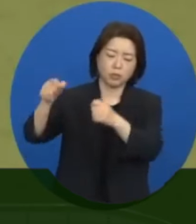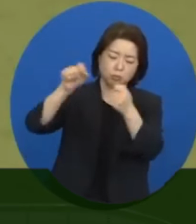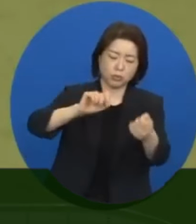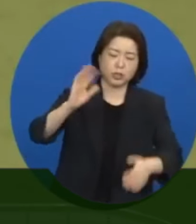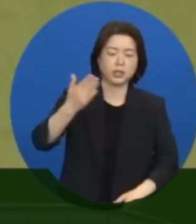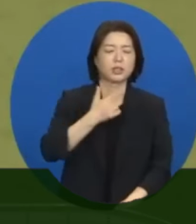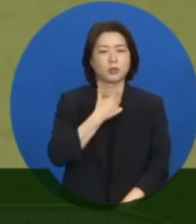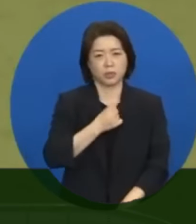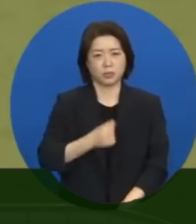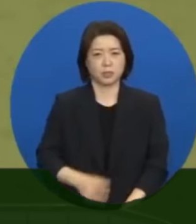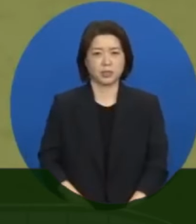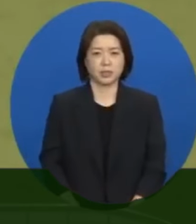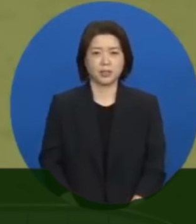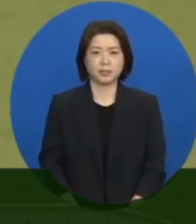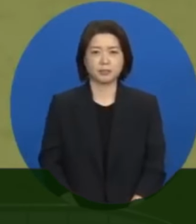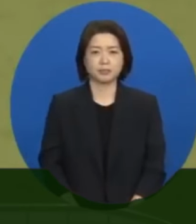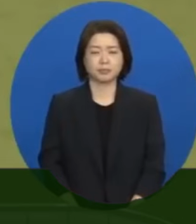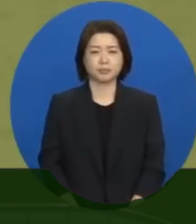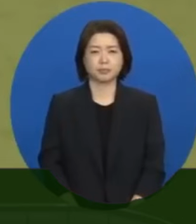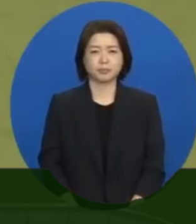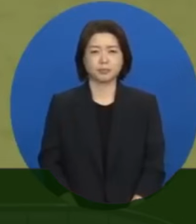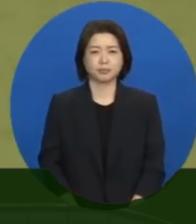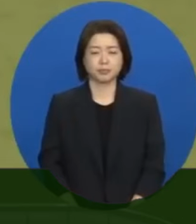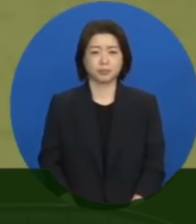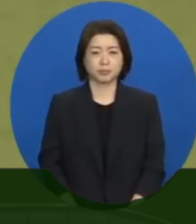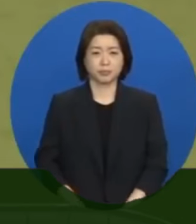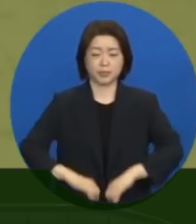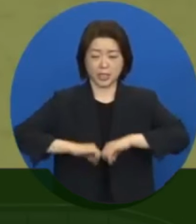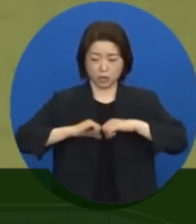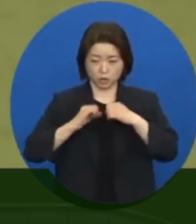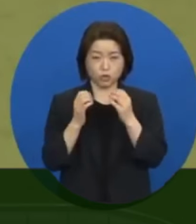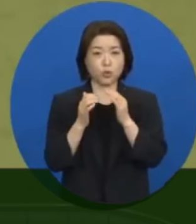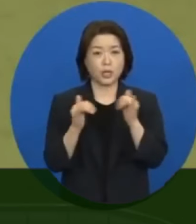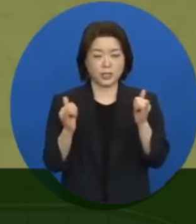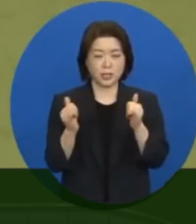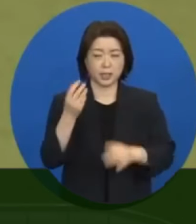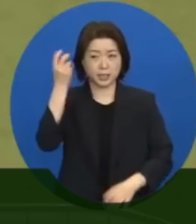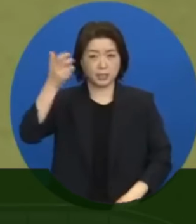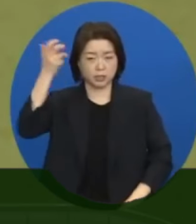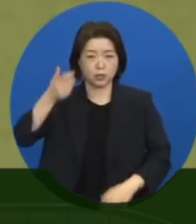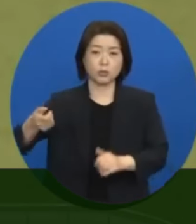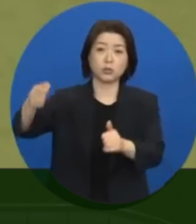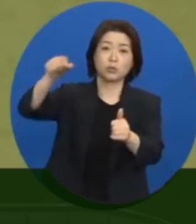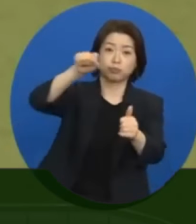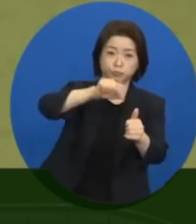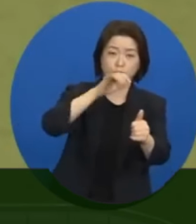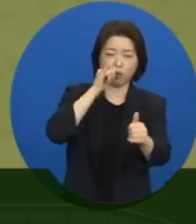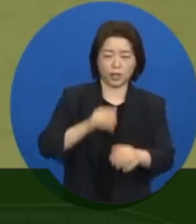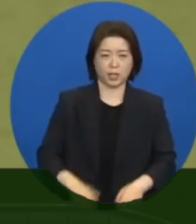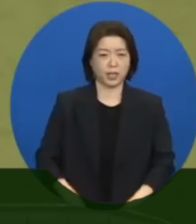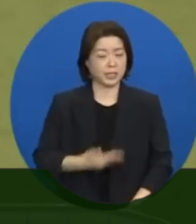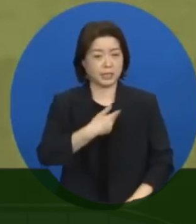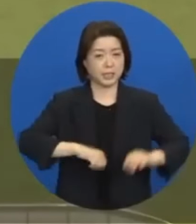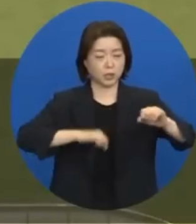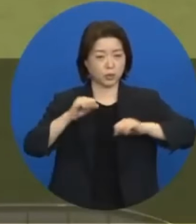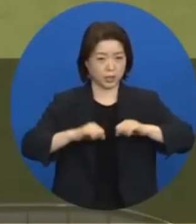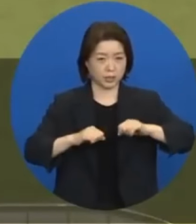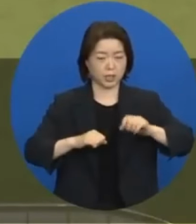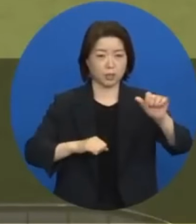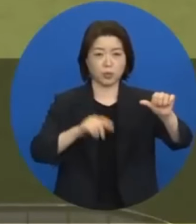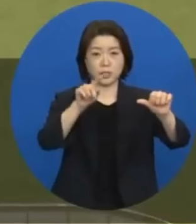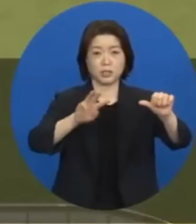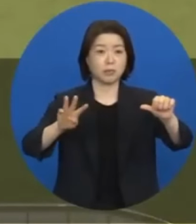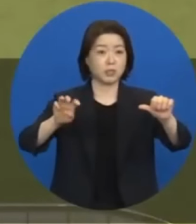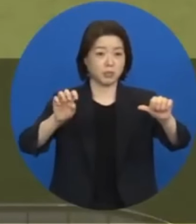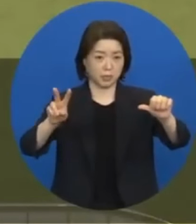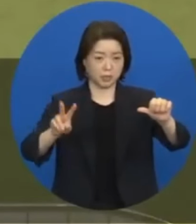원합니다 아멘 순종한 자에게 하나님은 성령을 부어 주시죠 사도행전 5장 32절에 우리는이 모든